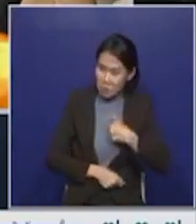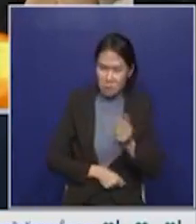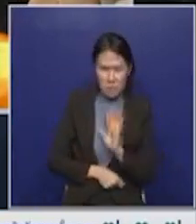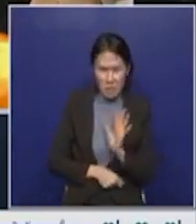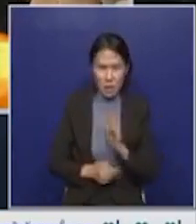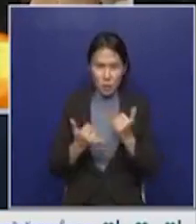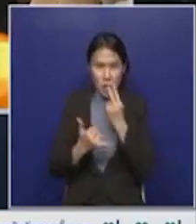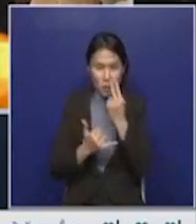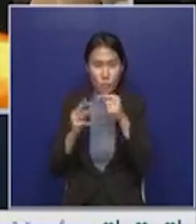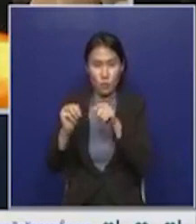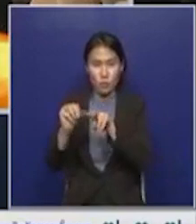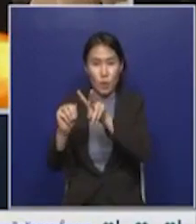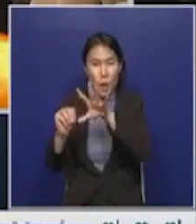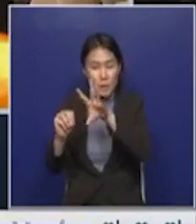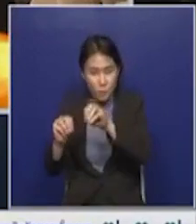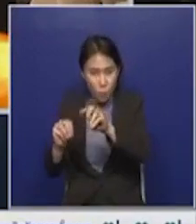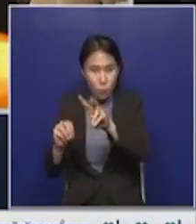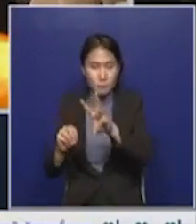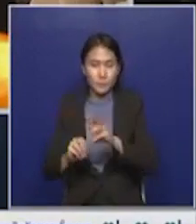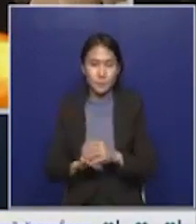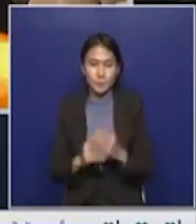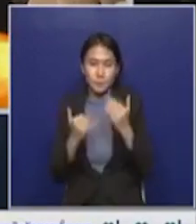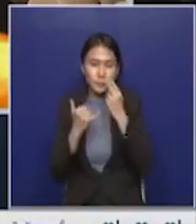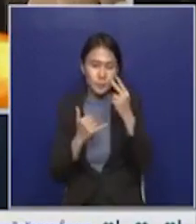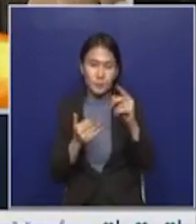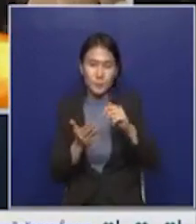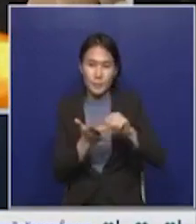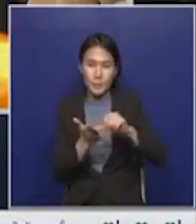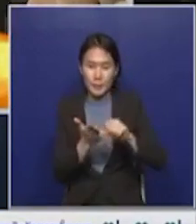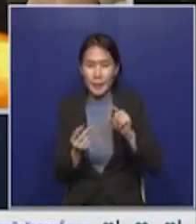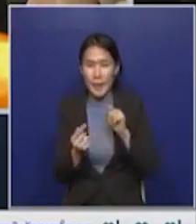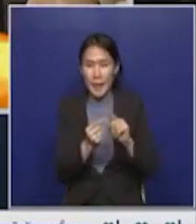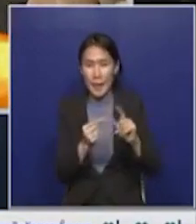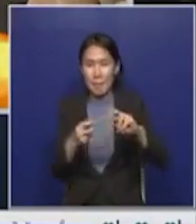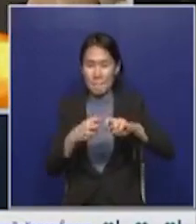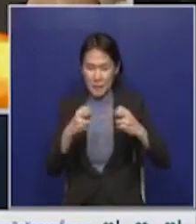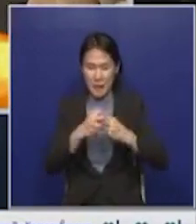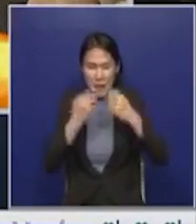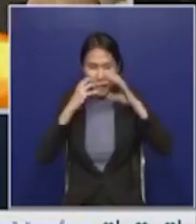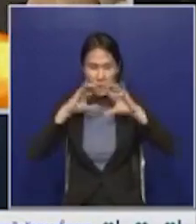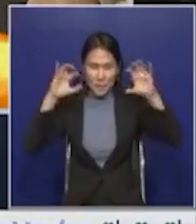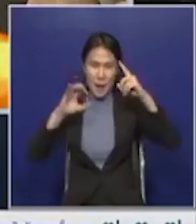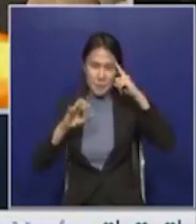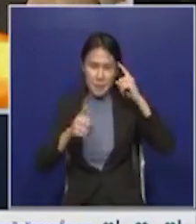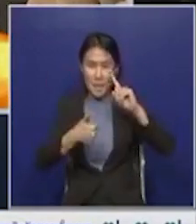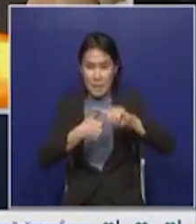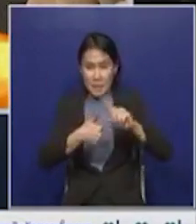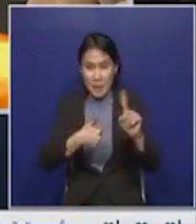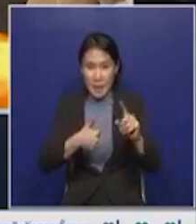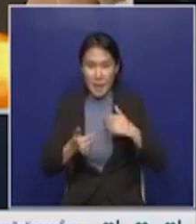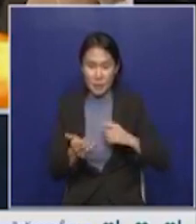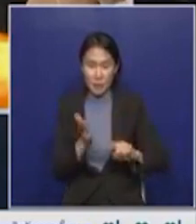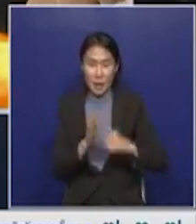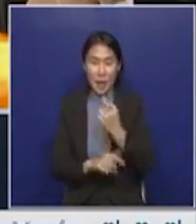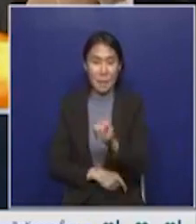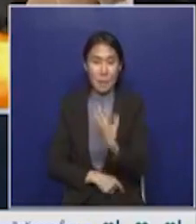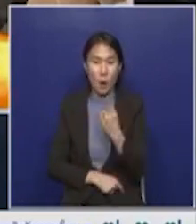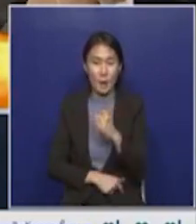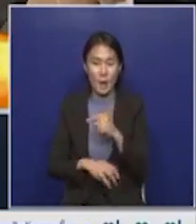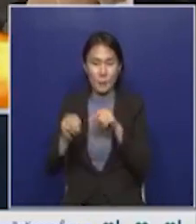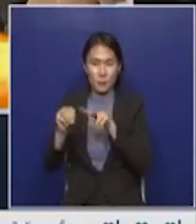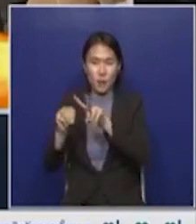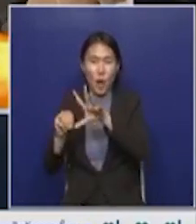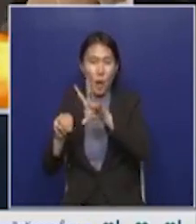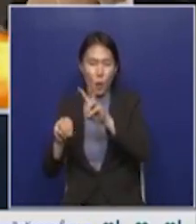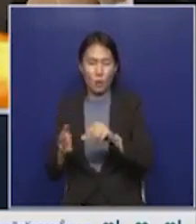คือ 256กระบวนการแก้นี้ล่างรัฐบาลมีปัญหาหนึ่งตอนแรกบอกว่าล่าง 256